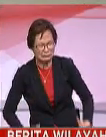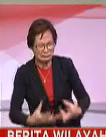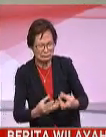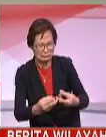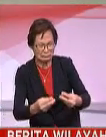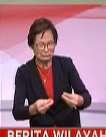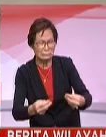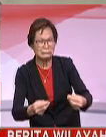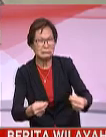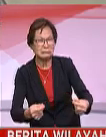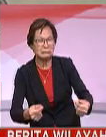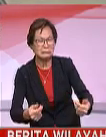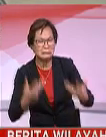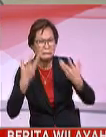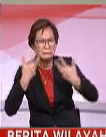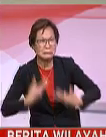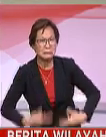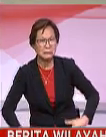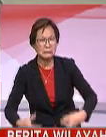reput.